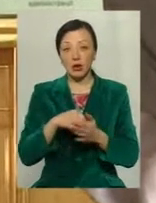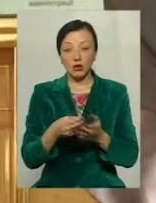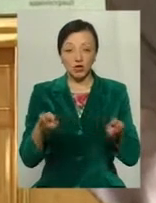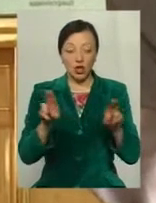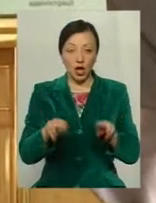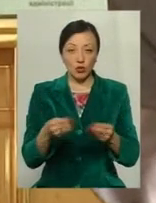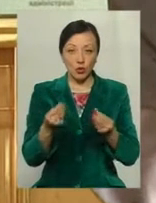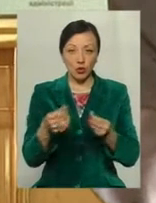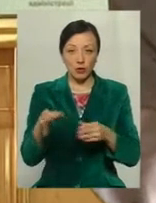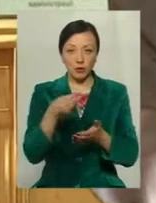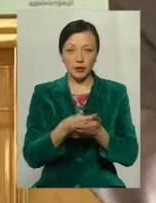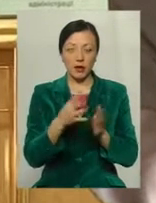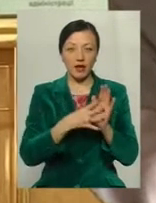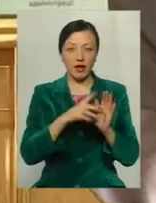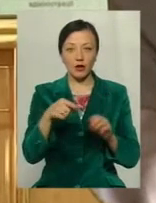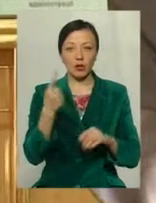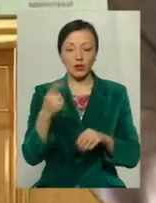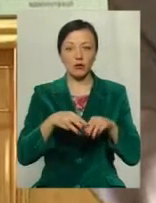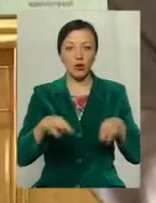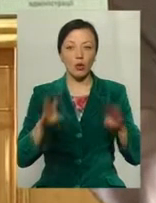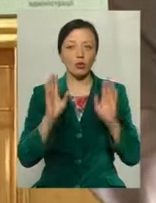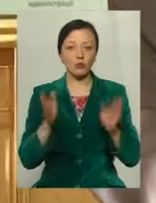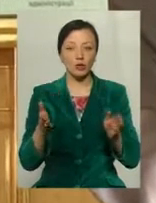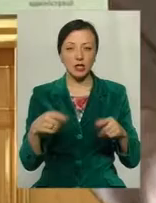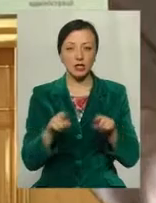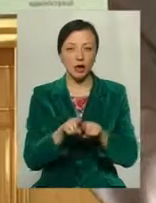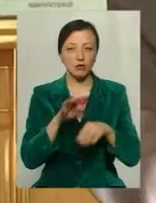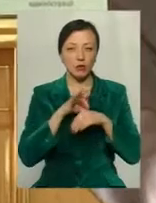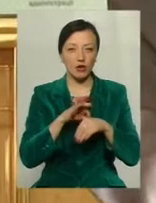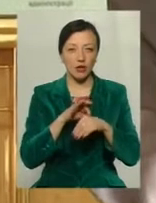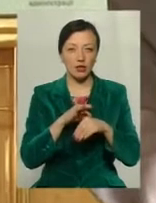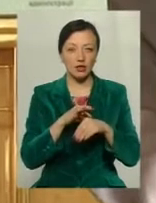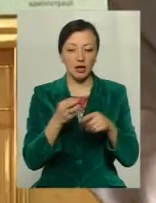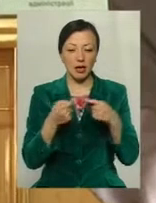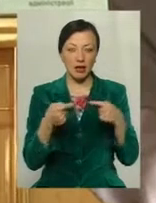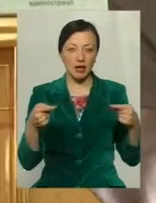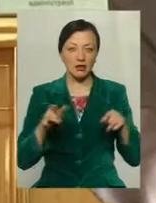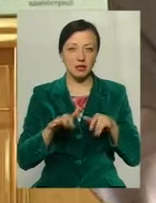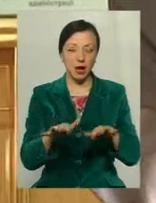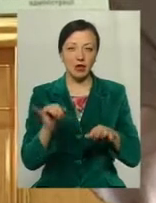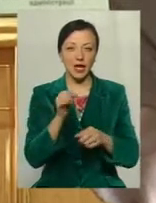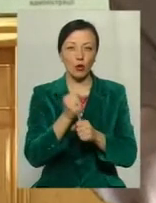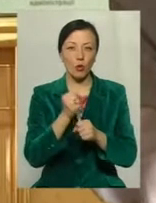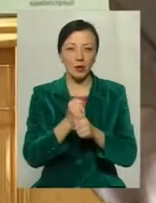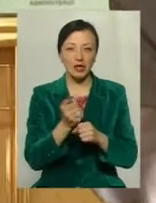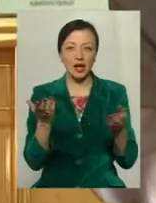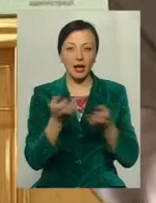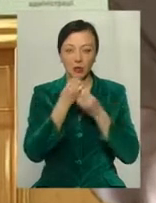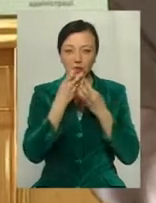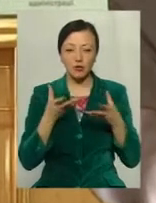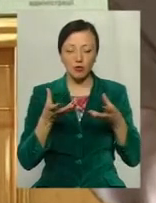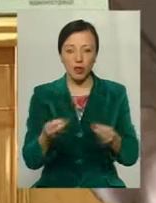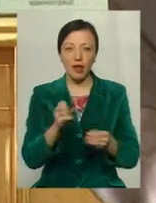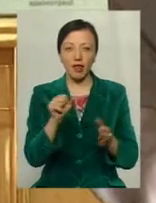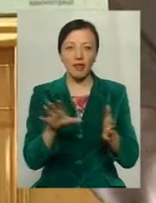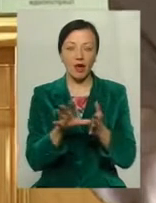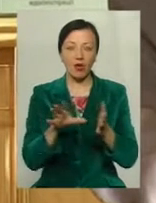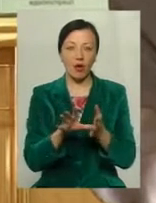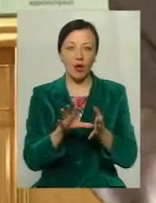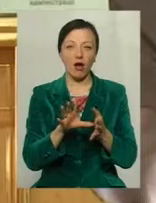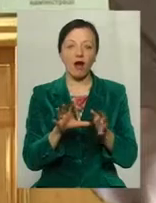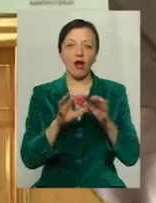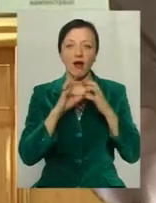спрямувати додатково на галузь освіти, це 42,2 мільйона гривень. 33 – це освітня, 33,1 – це освітня субвенція, 9,1 – це